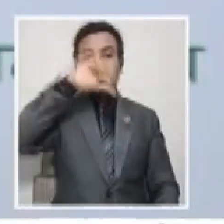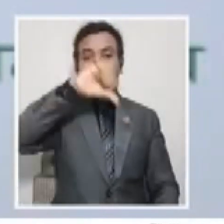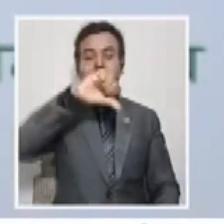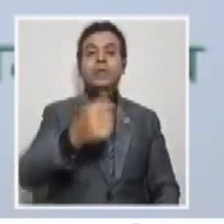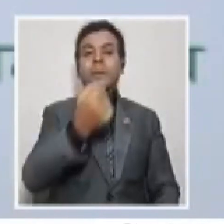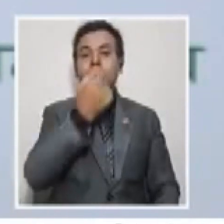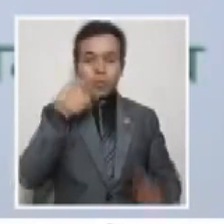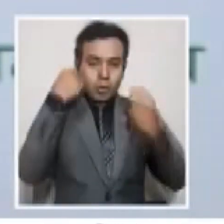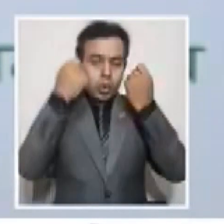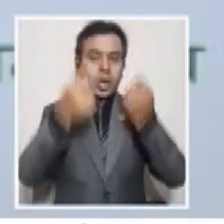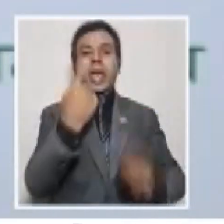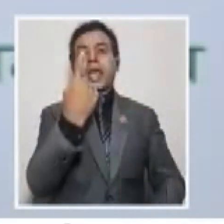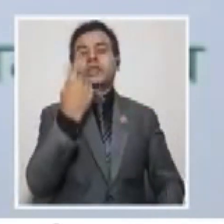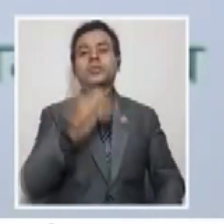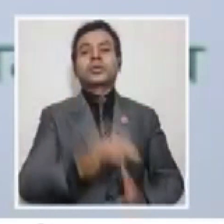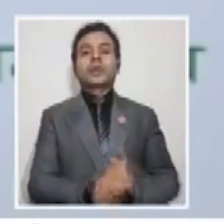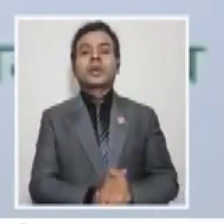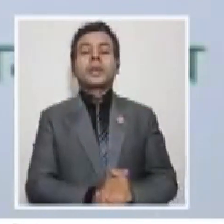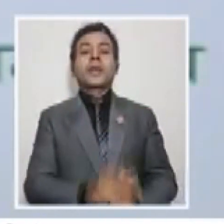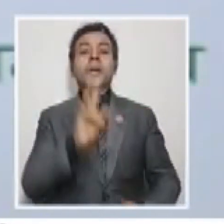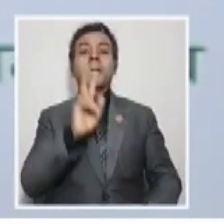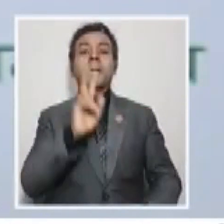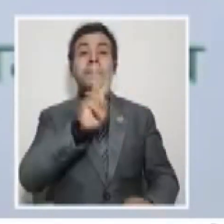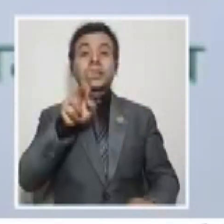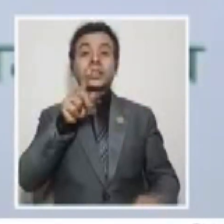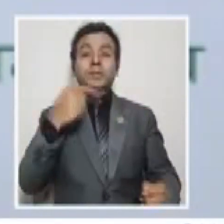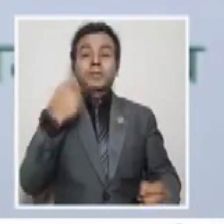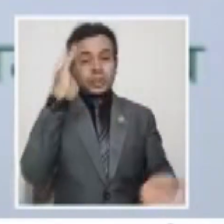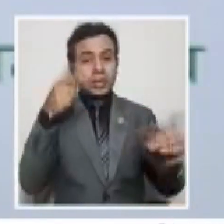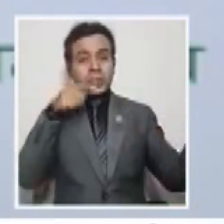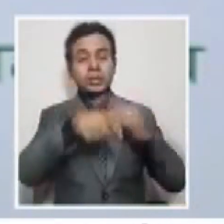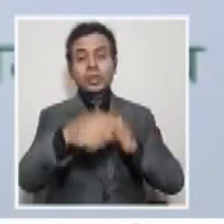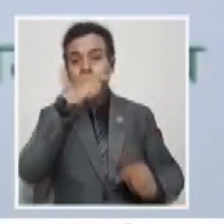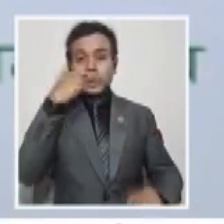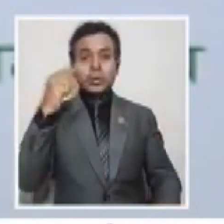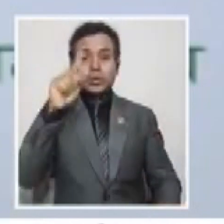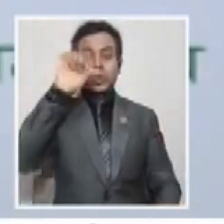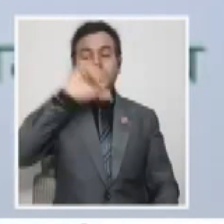19 জন, নারী 3 জন। এবং এরপরে আমরা